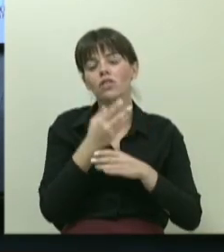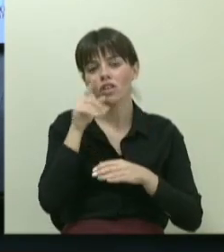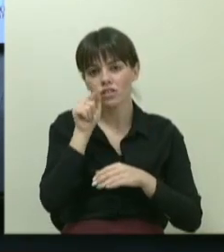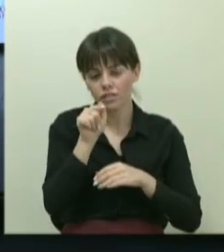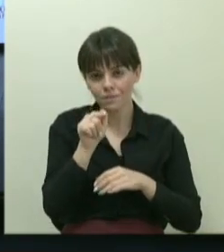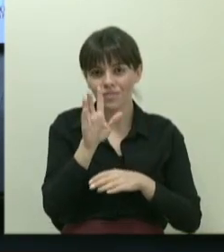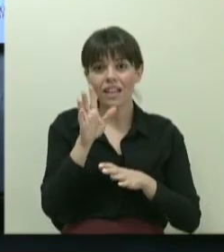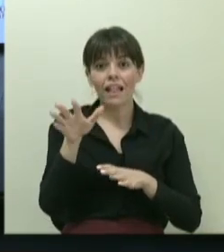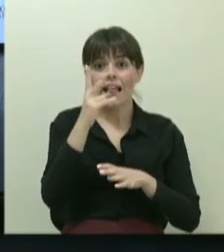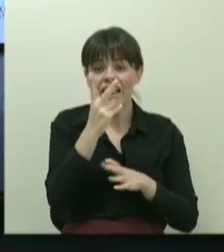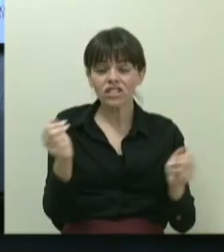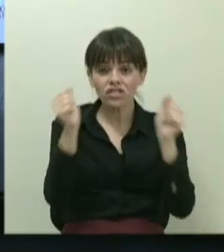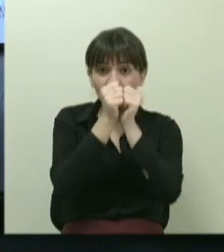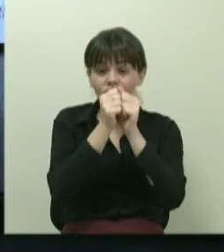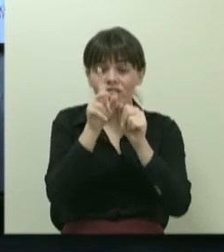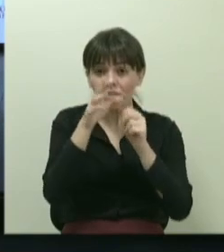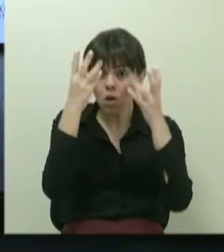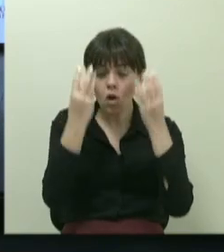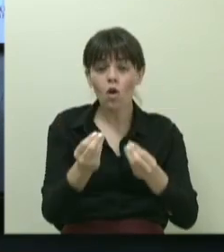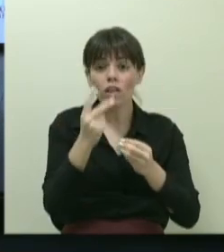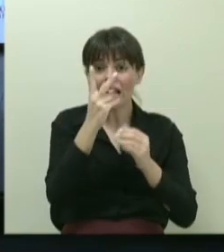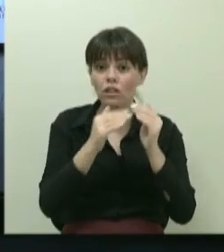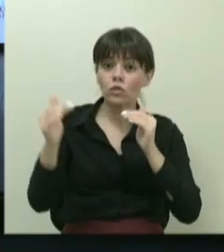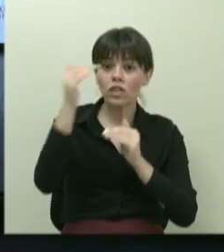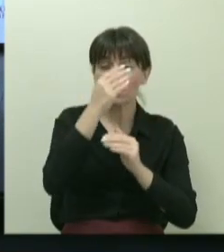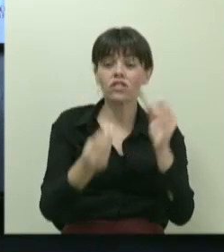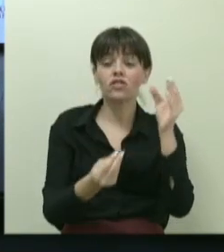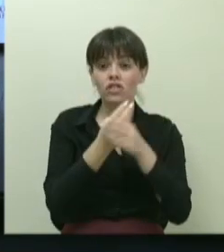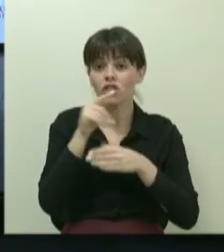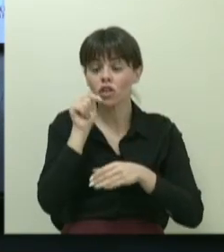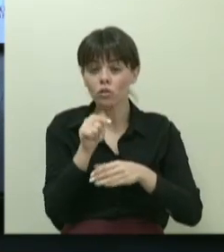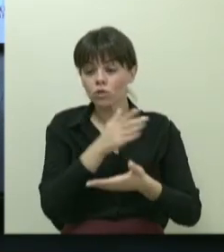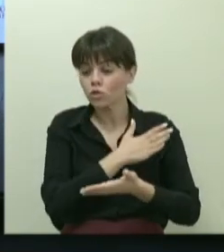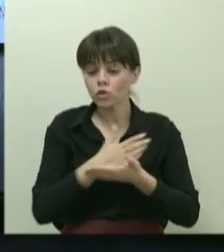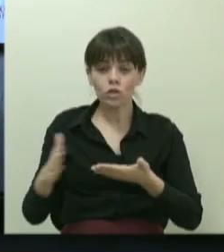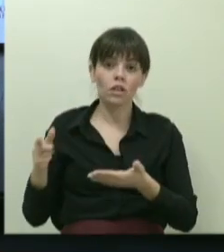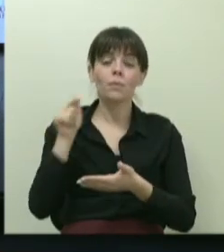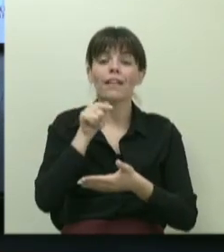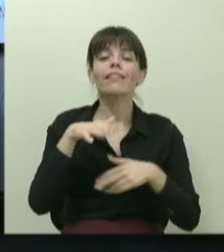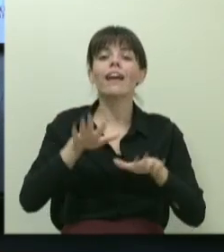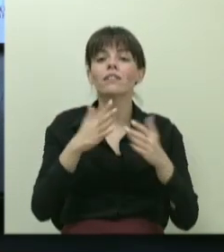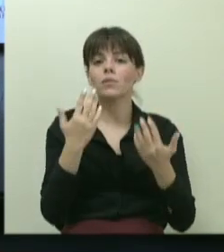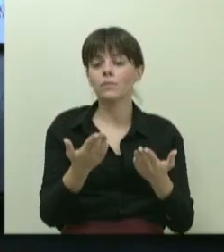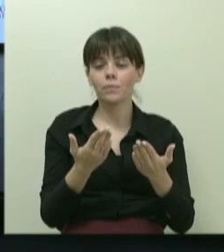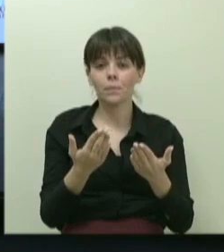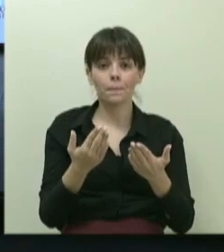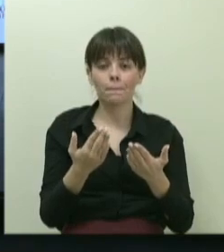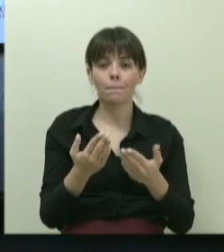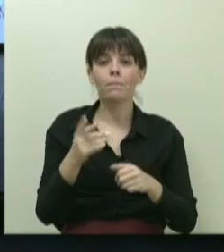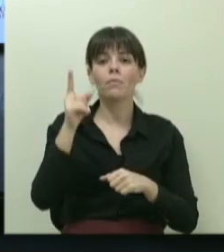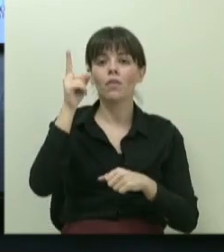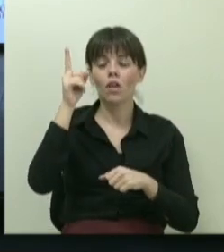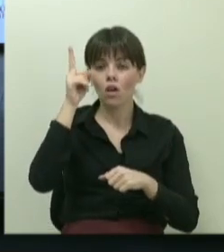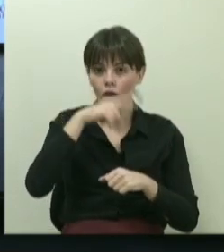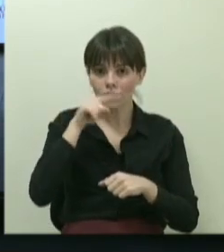yapılan ödemeleri ikiye katladı, ikinin üzerine çıktı. Bu sürdürülebilir bir durum değil.